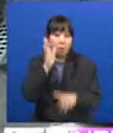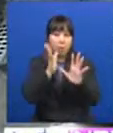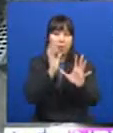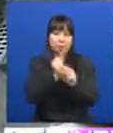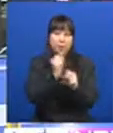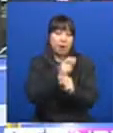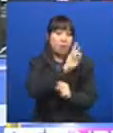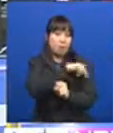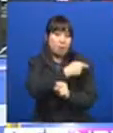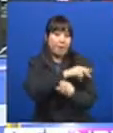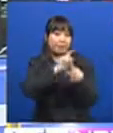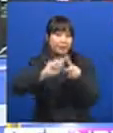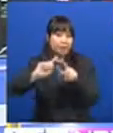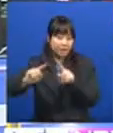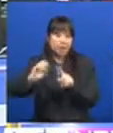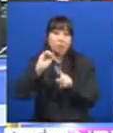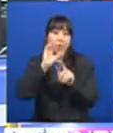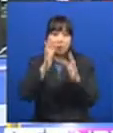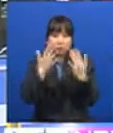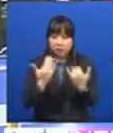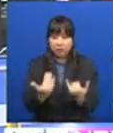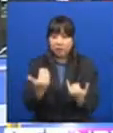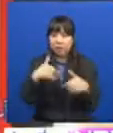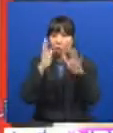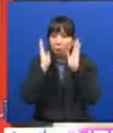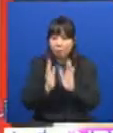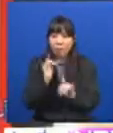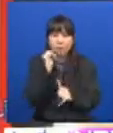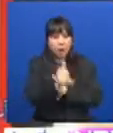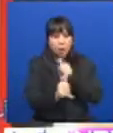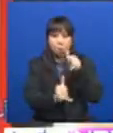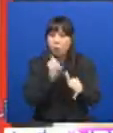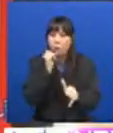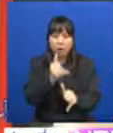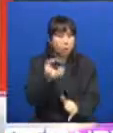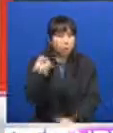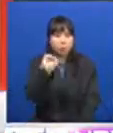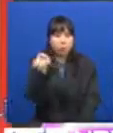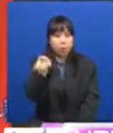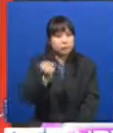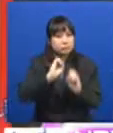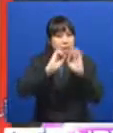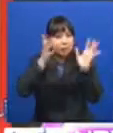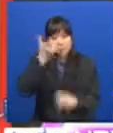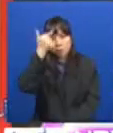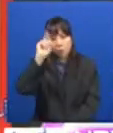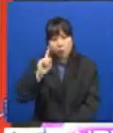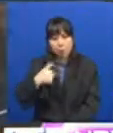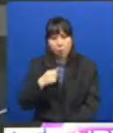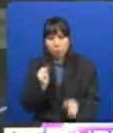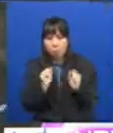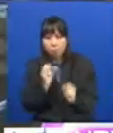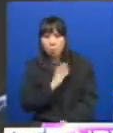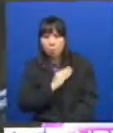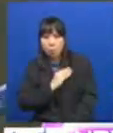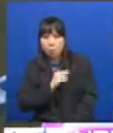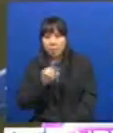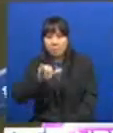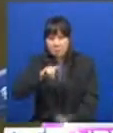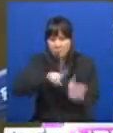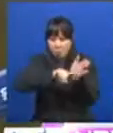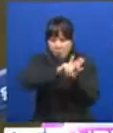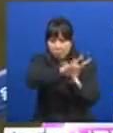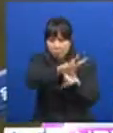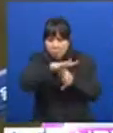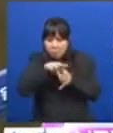พยาบาลต่างๆที่ระบุว่าเวลานี้มีผู้คนมาใช้บริการน้อยลงอย่างเห็นได้ชัดคาดว่าเป็นเพราะความตื่นกลัวจากการติดไวรัส